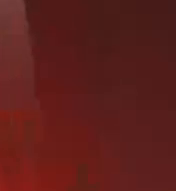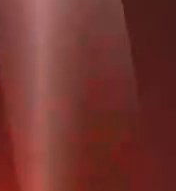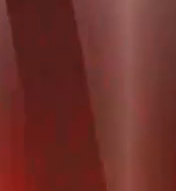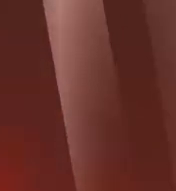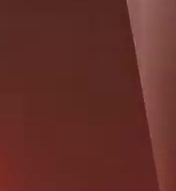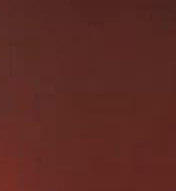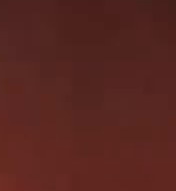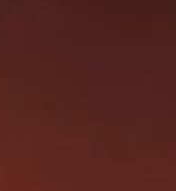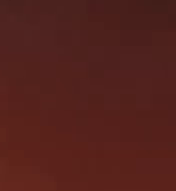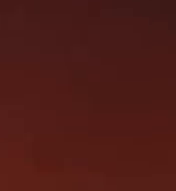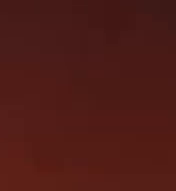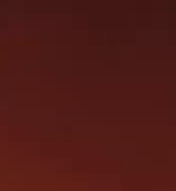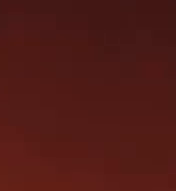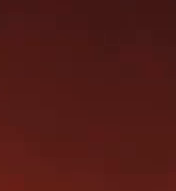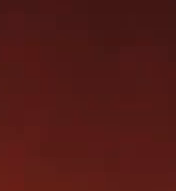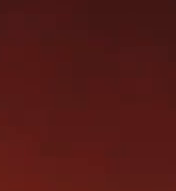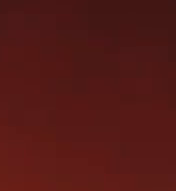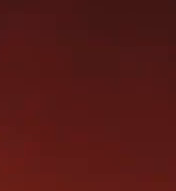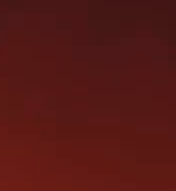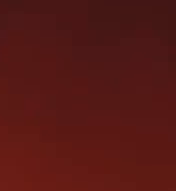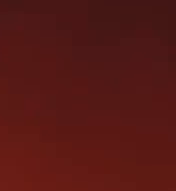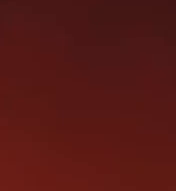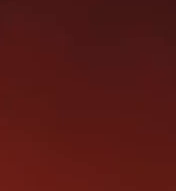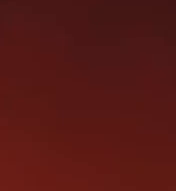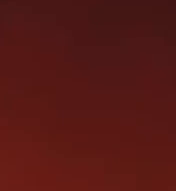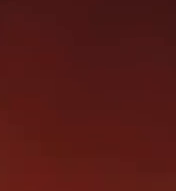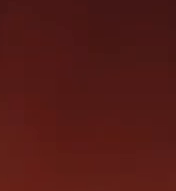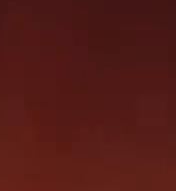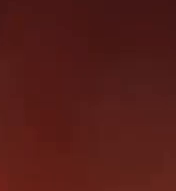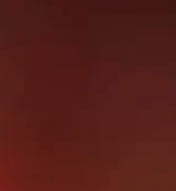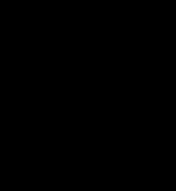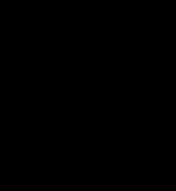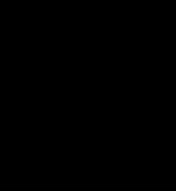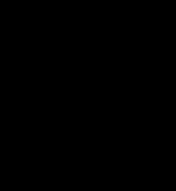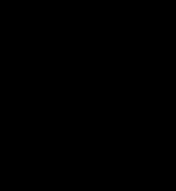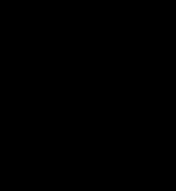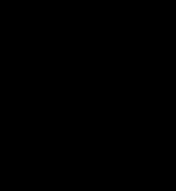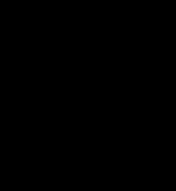ලක් දෙරණ පුවතකට එහා ගිය රට කෙනෙක් කුමාක්